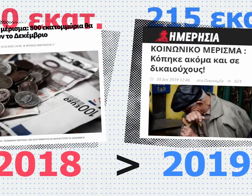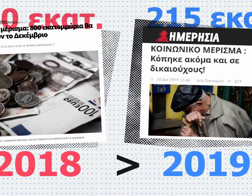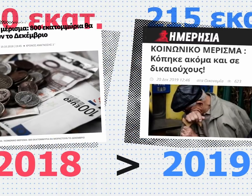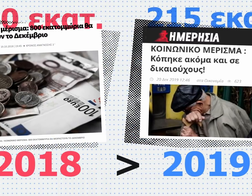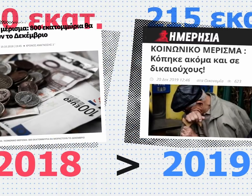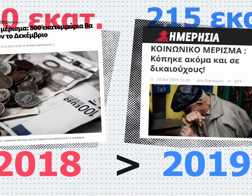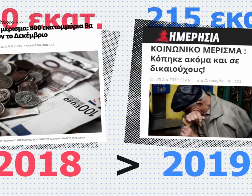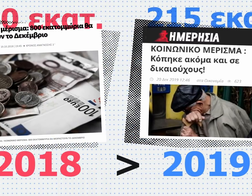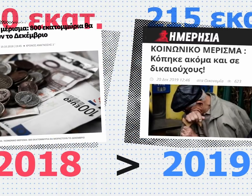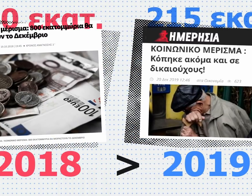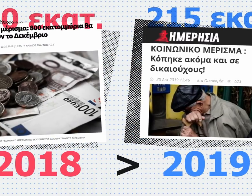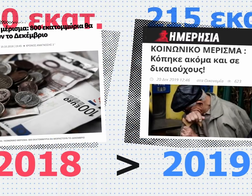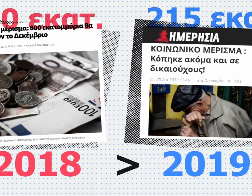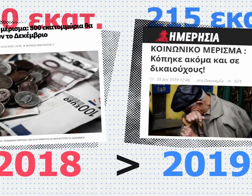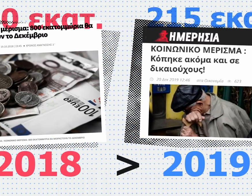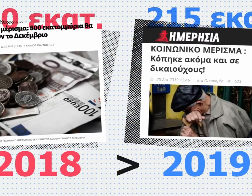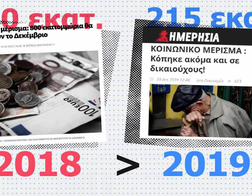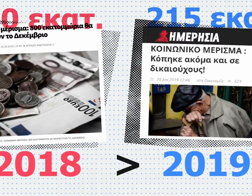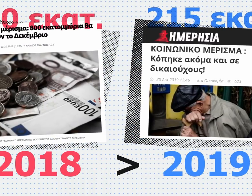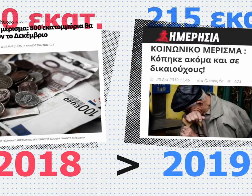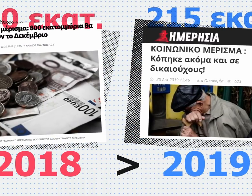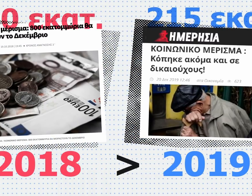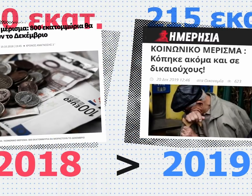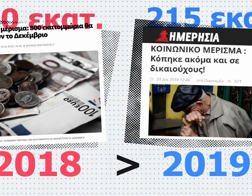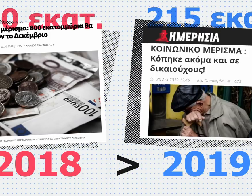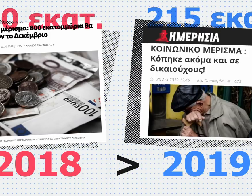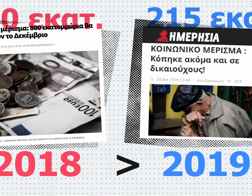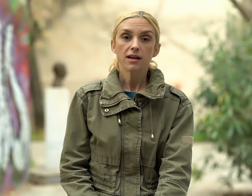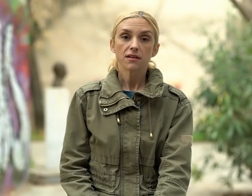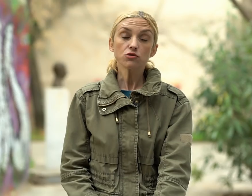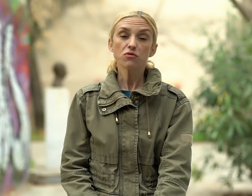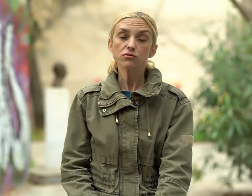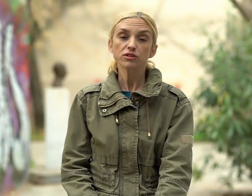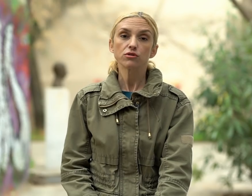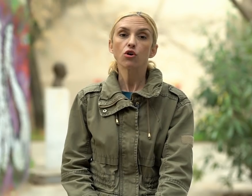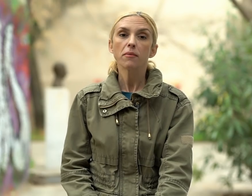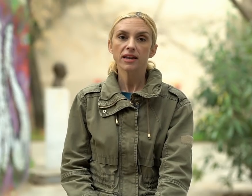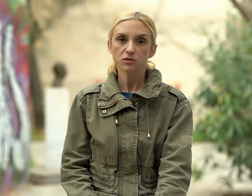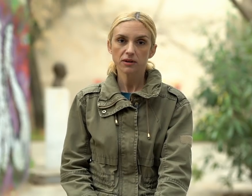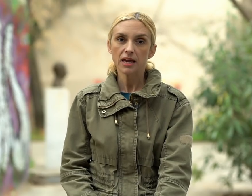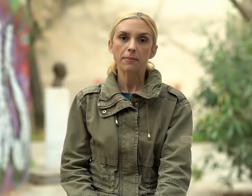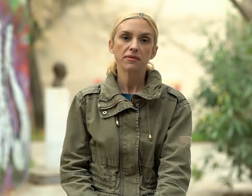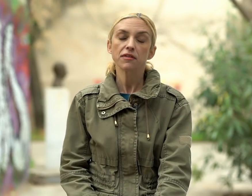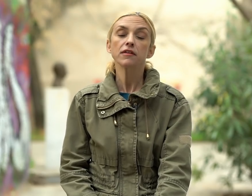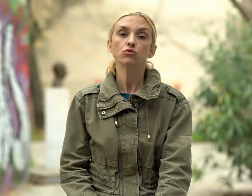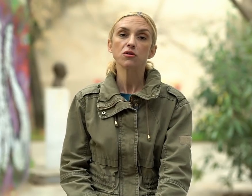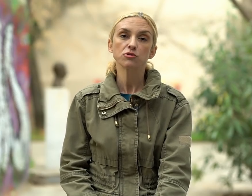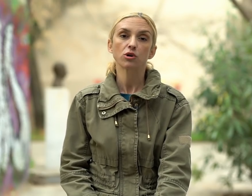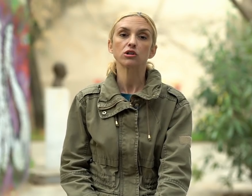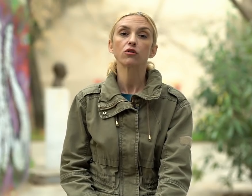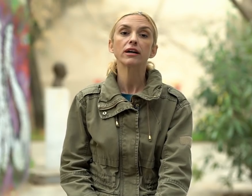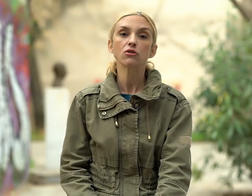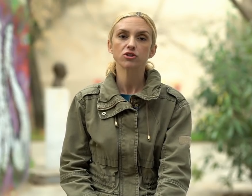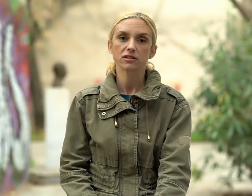700 εκατομμύρια ευρώ που είχε δώσει η κυβέρνηση ΣΥΡΙΖΑ τον προηγούμενο Δεκέμβριο. Δεν σου δίνουν κοινωνικό μέρισμα επειδή δήθεν το